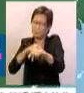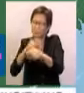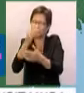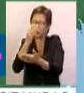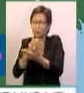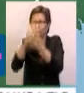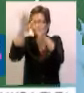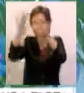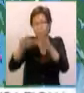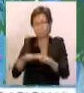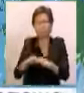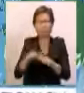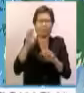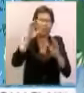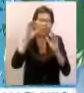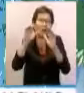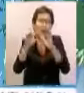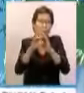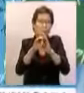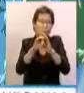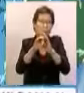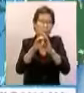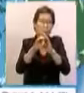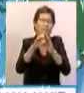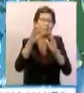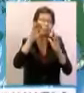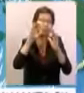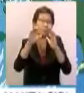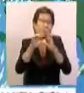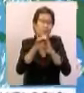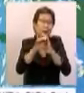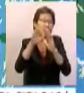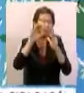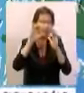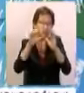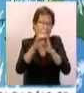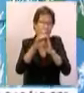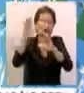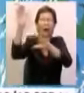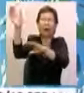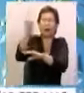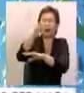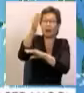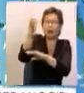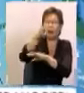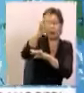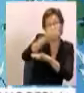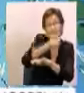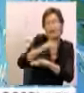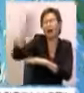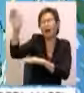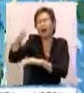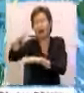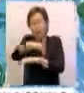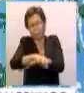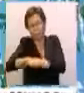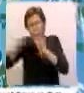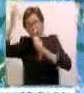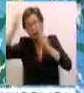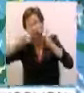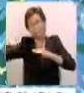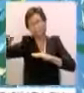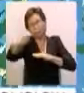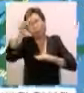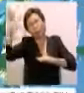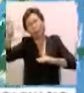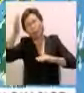sahaja lagi. Menerusi paparan imej carta angin pula diperhatikan ketika ini, keadaan angin di rantau negara kini masih lagi